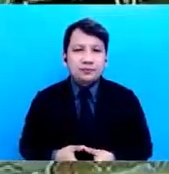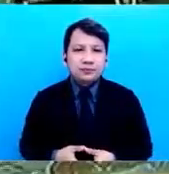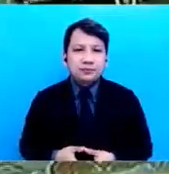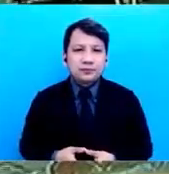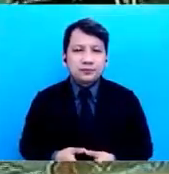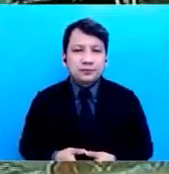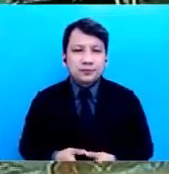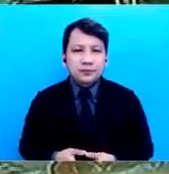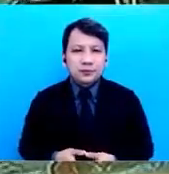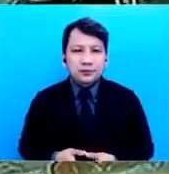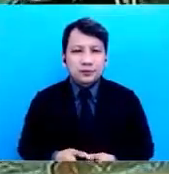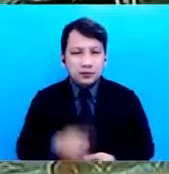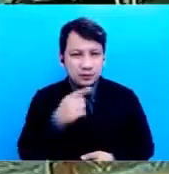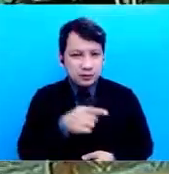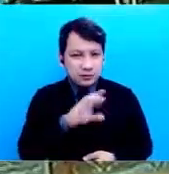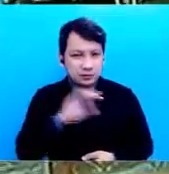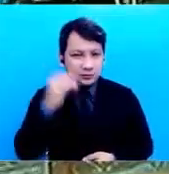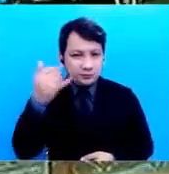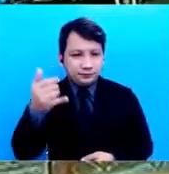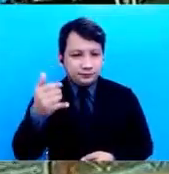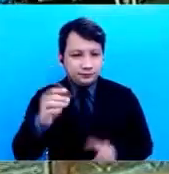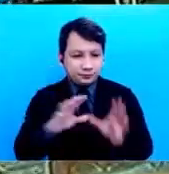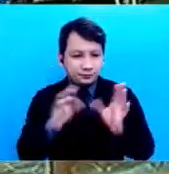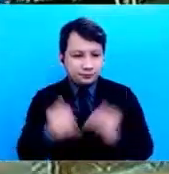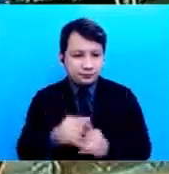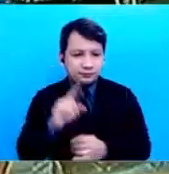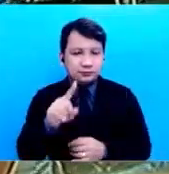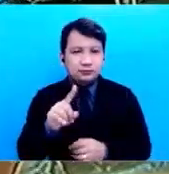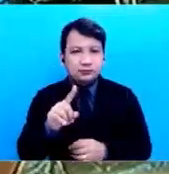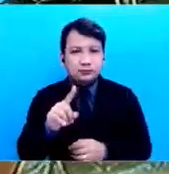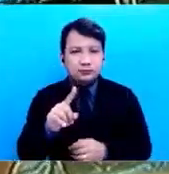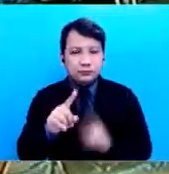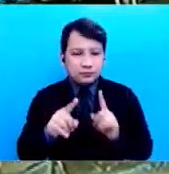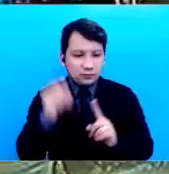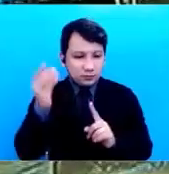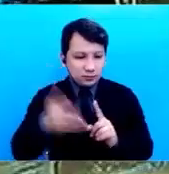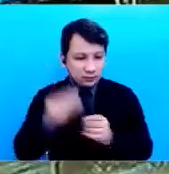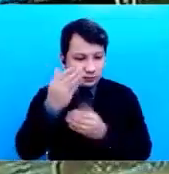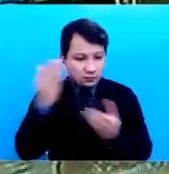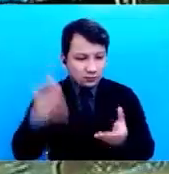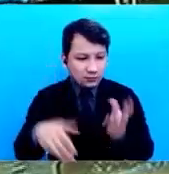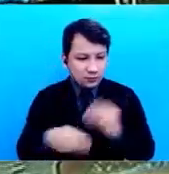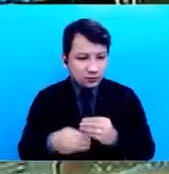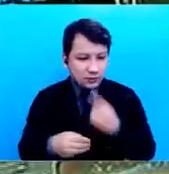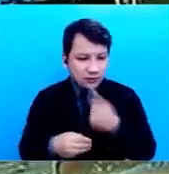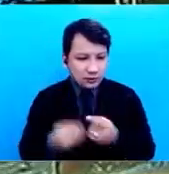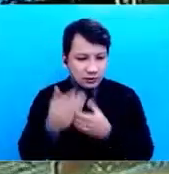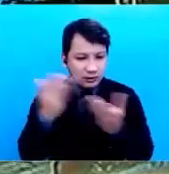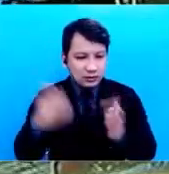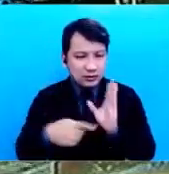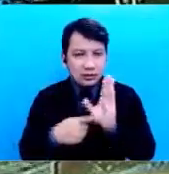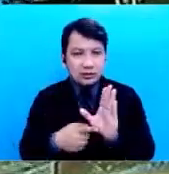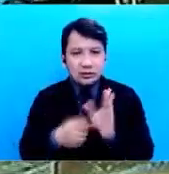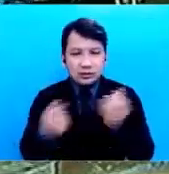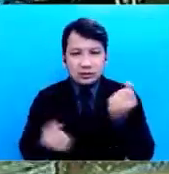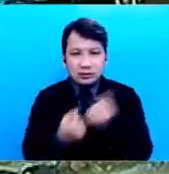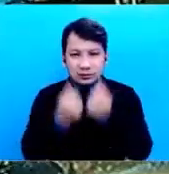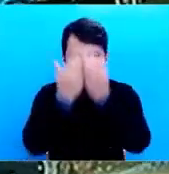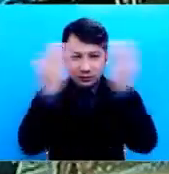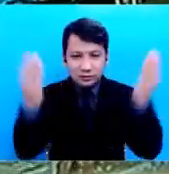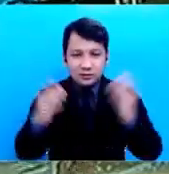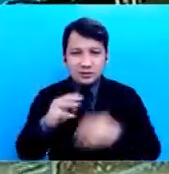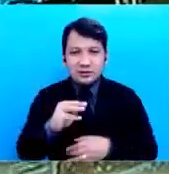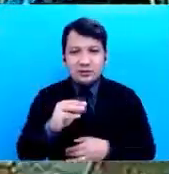Sa pool sa CCTV ng barangay 146 ang lalaking nakaitim na si Jose Caones habang naglalakad sa Moderna Street sa